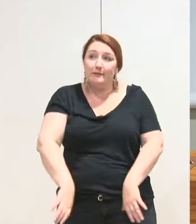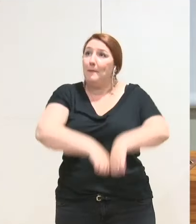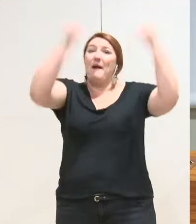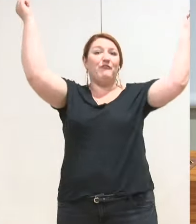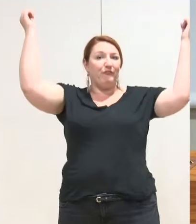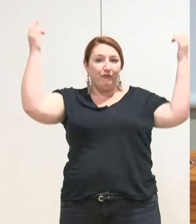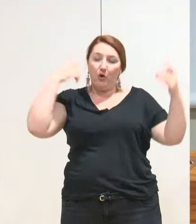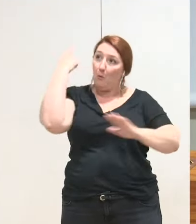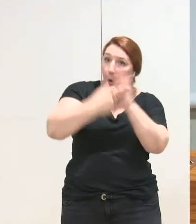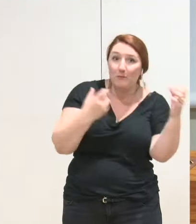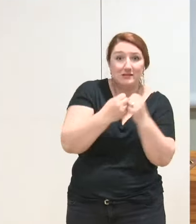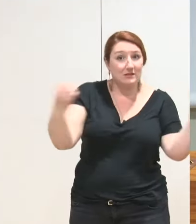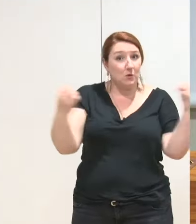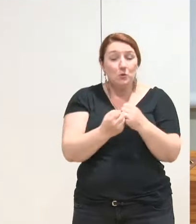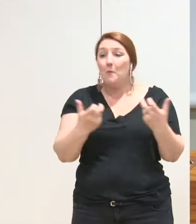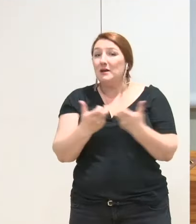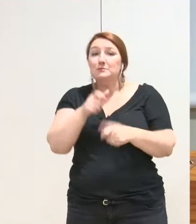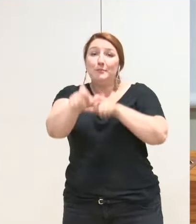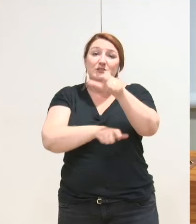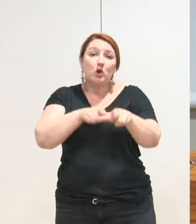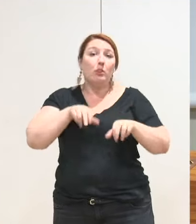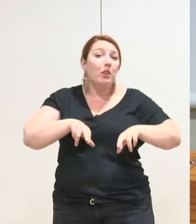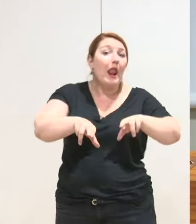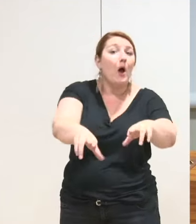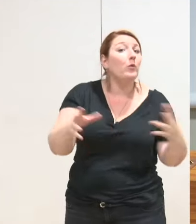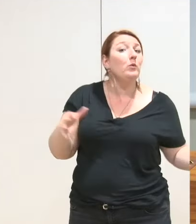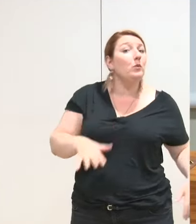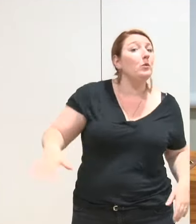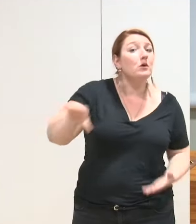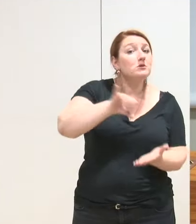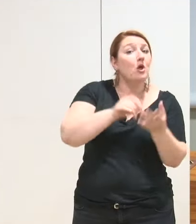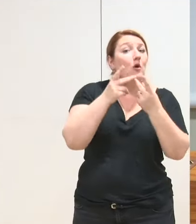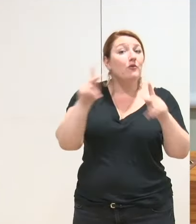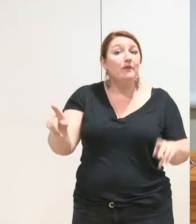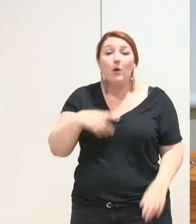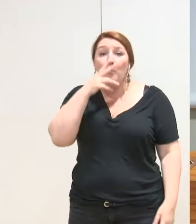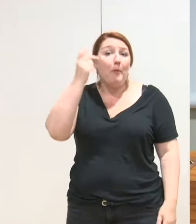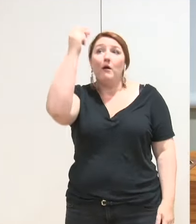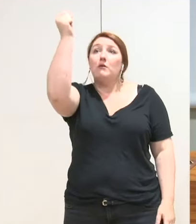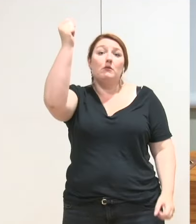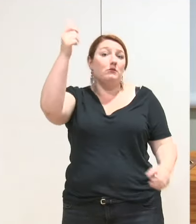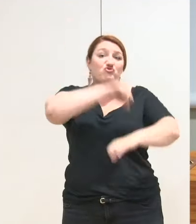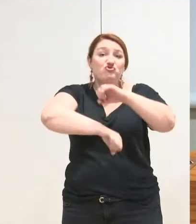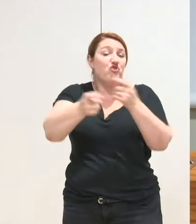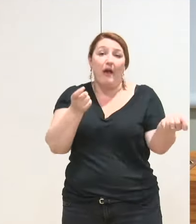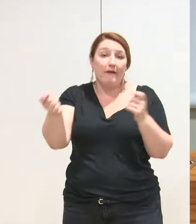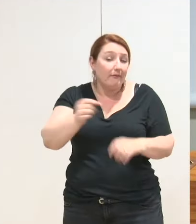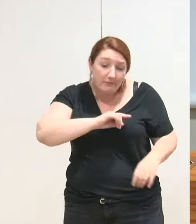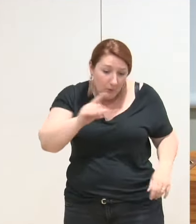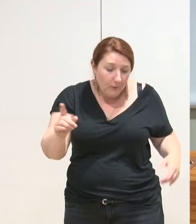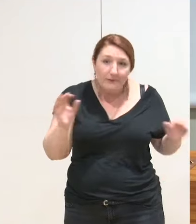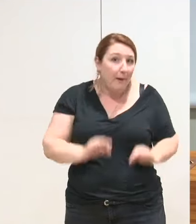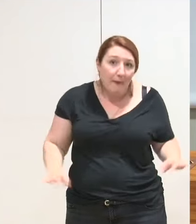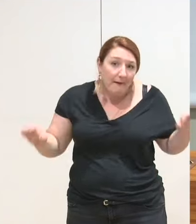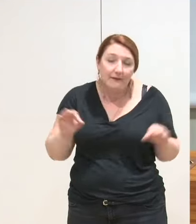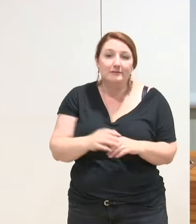la question de l'érance en centre-ville ça n'existe pas ça n'existe pas et qui aujourd'hui dans cette ville comme ailleurs d'ailleurs